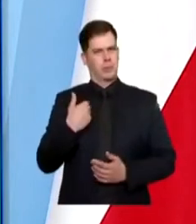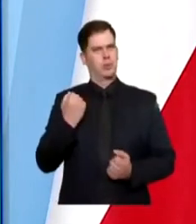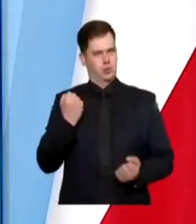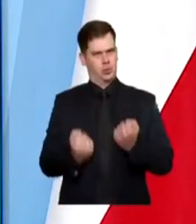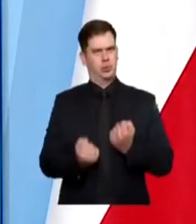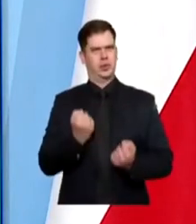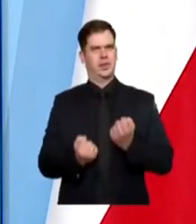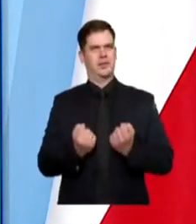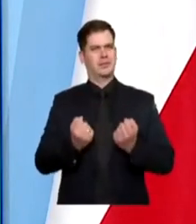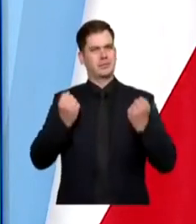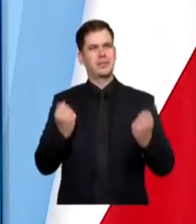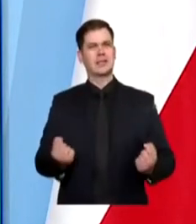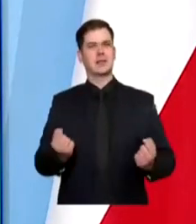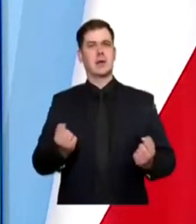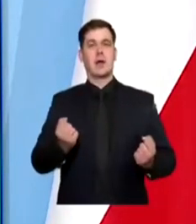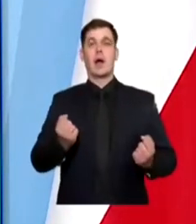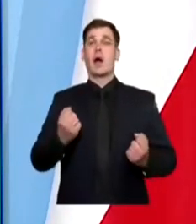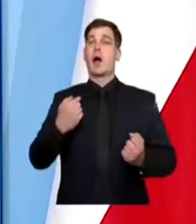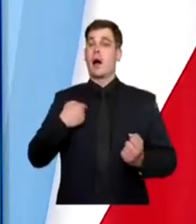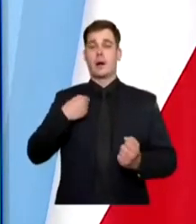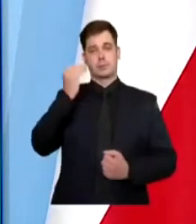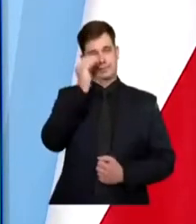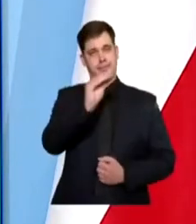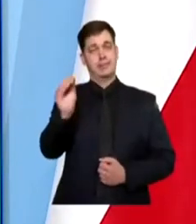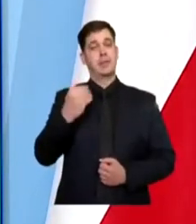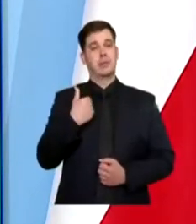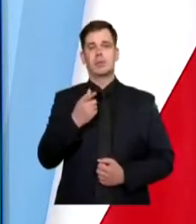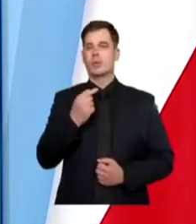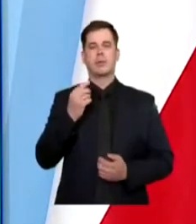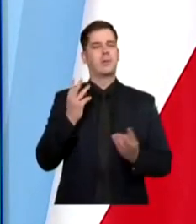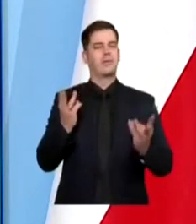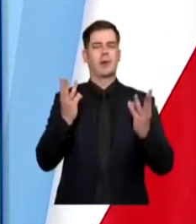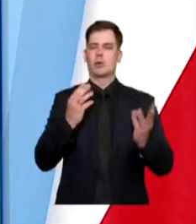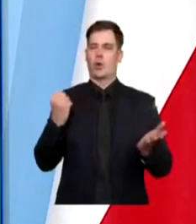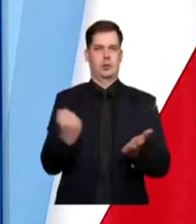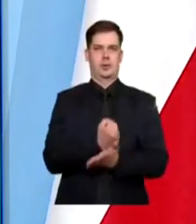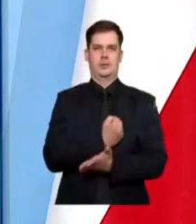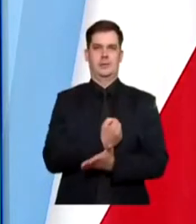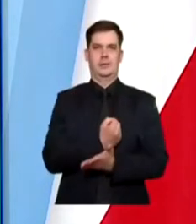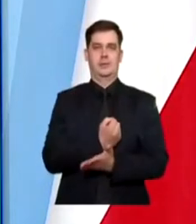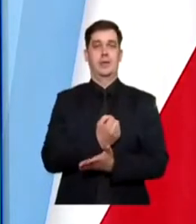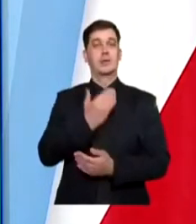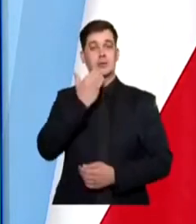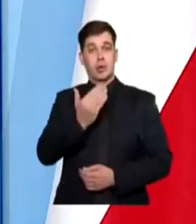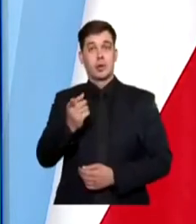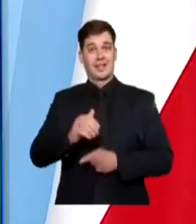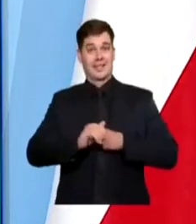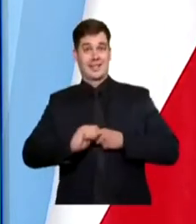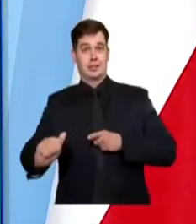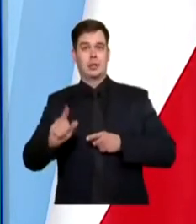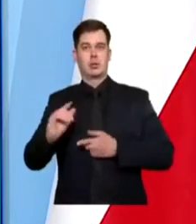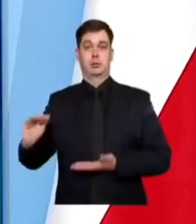trudne i uciążliwe, ale tak jak powiedziałem, niezbędne i konieczne do tego, żeby ilość zachorowań nie